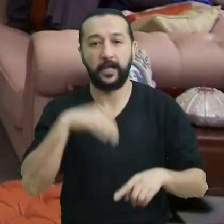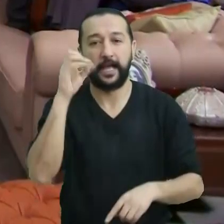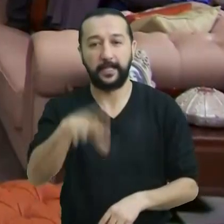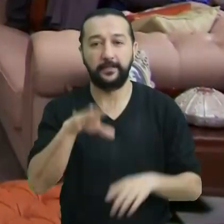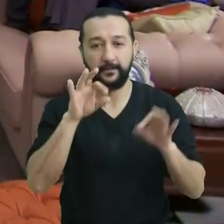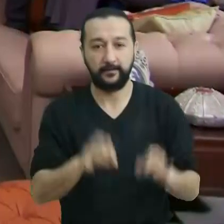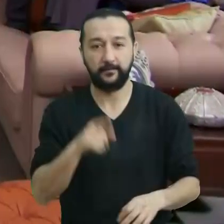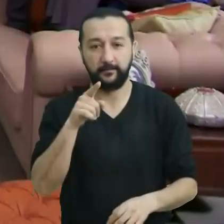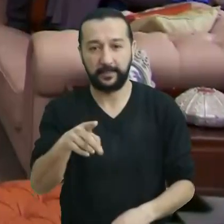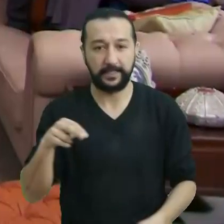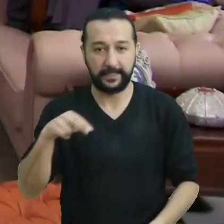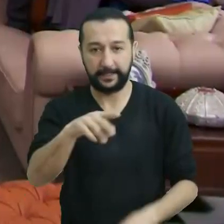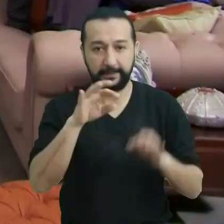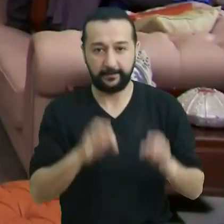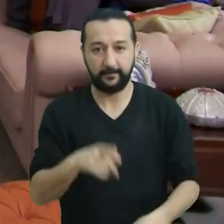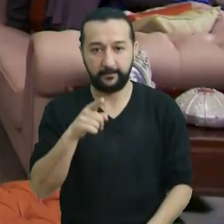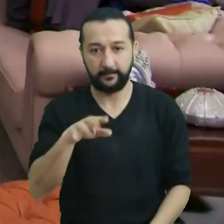arkasından böyle geçti değil mi?